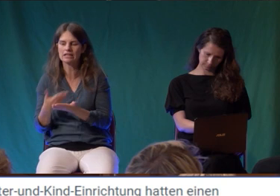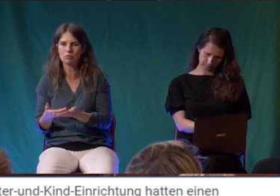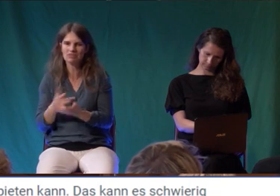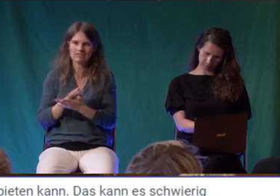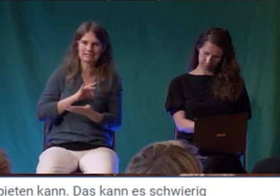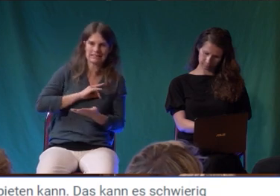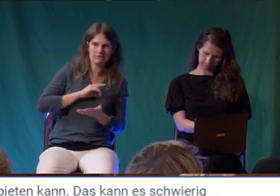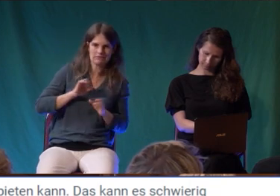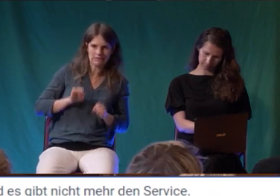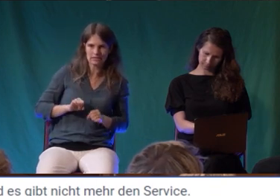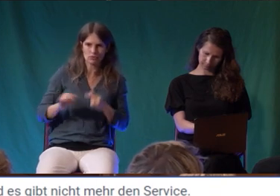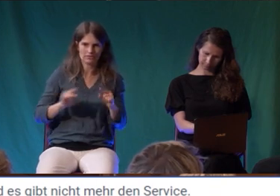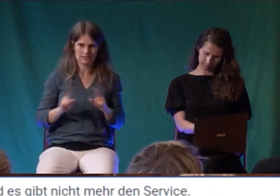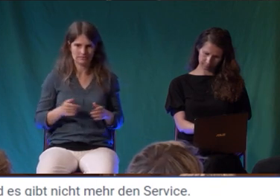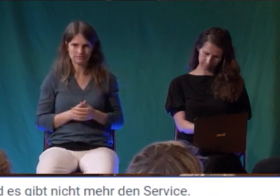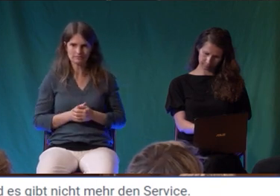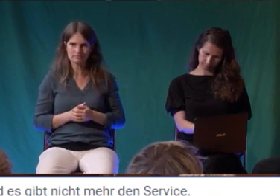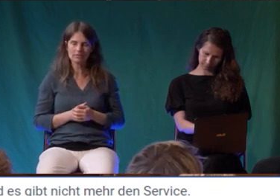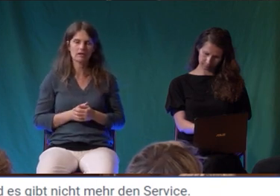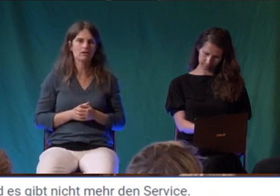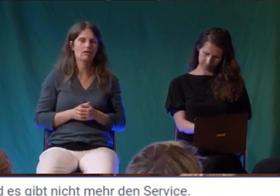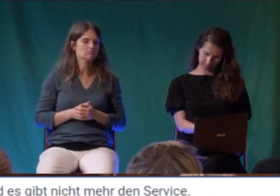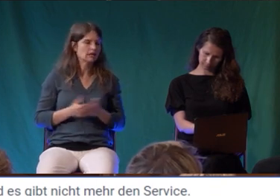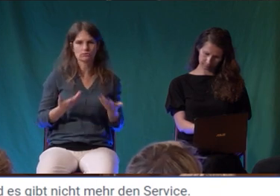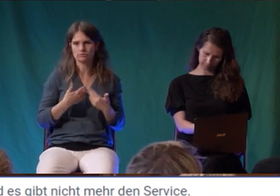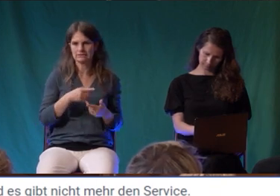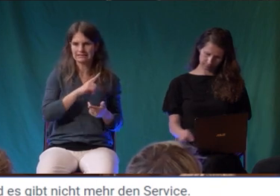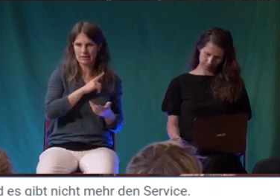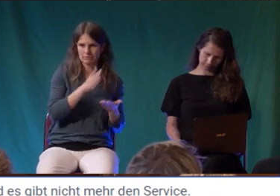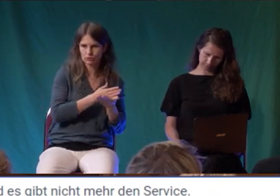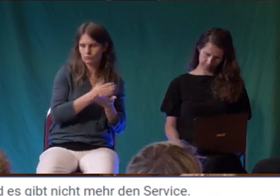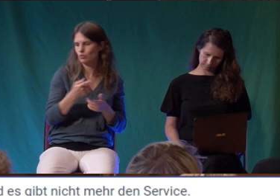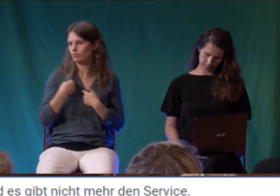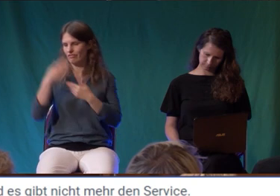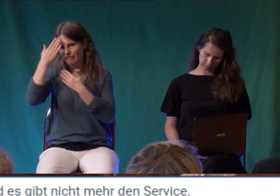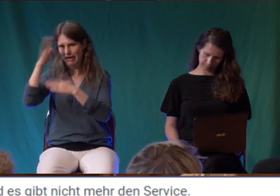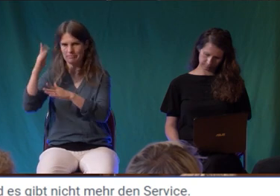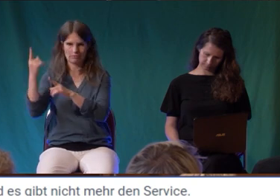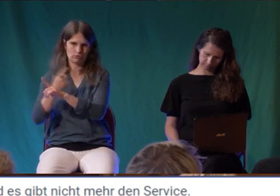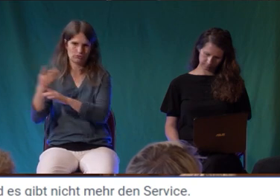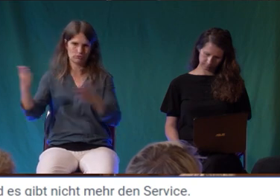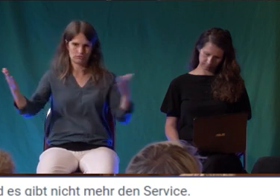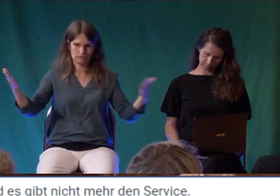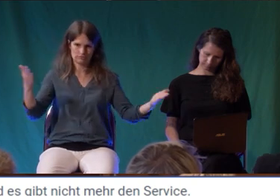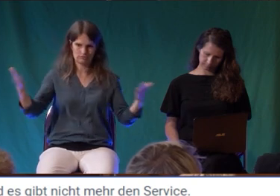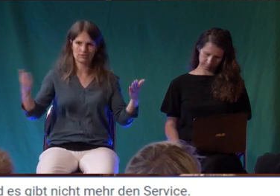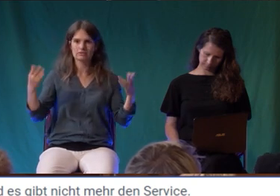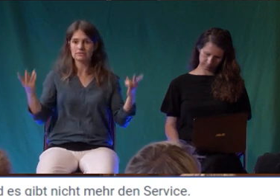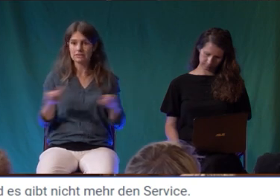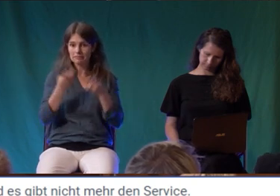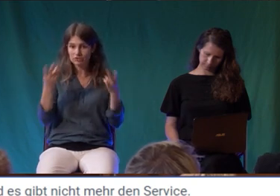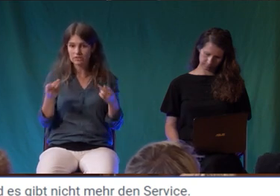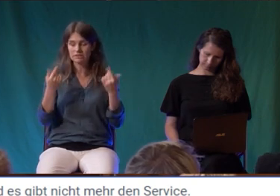Selbstbestimmung und Fremdbestimmung ich glaube da muss ich gar nicht viel zu erklären natürlich ist allen Eltern wichtig dass Sie so viel wie möglich